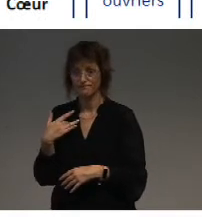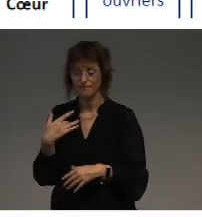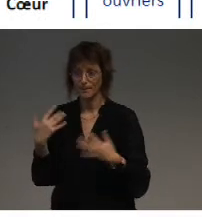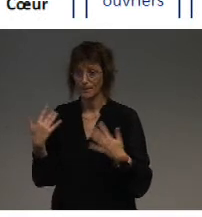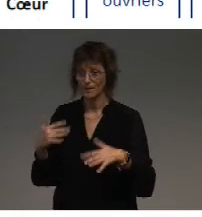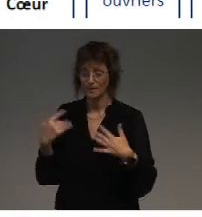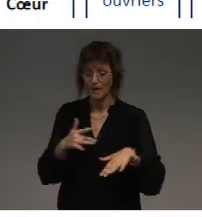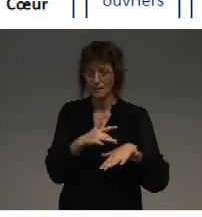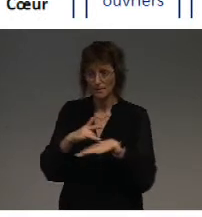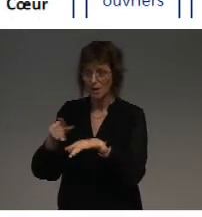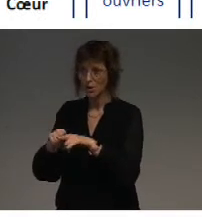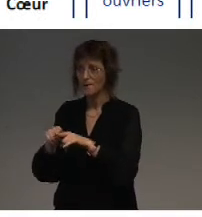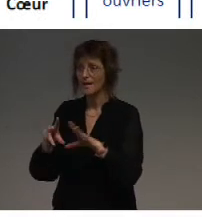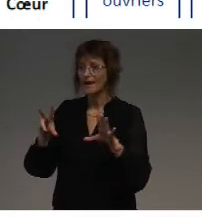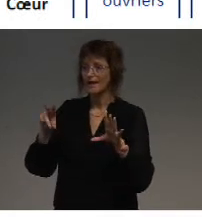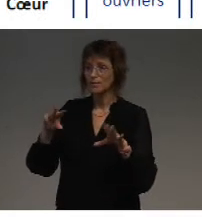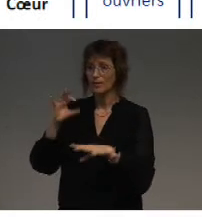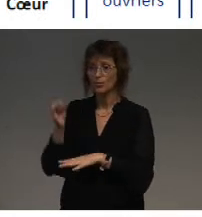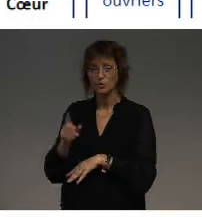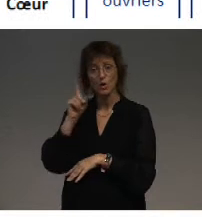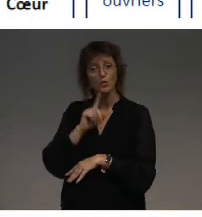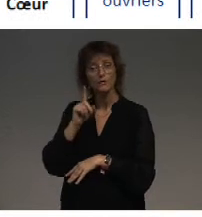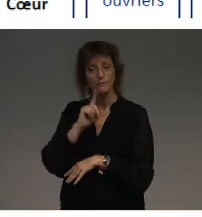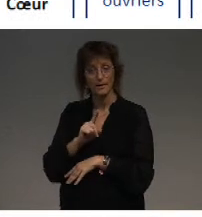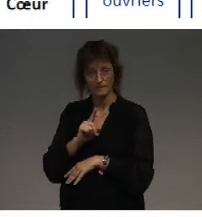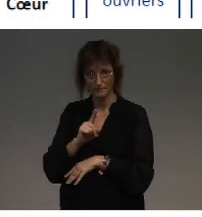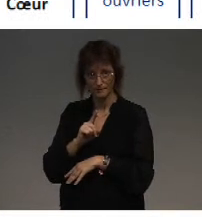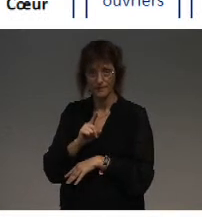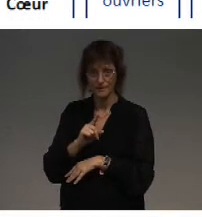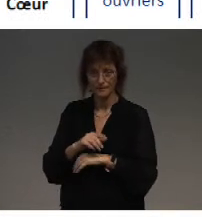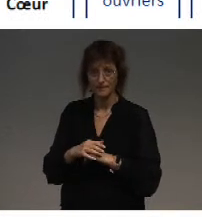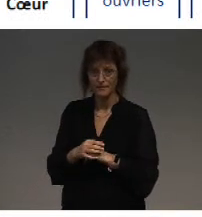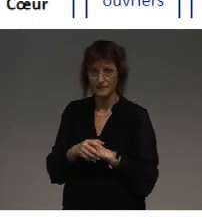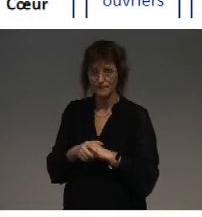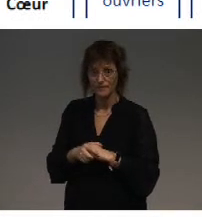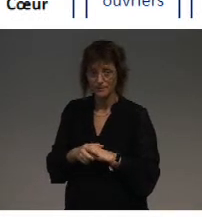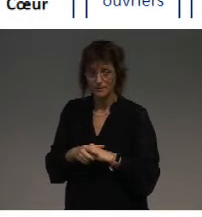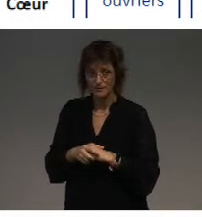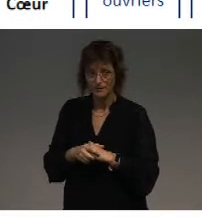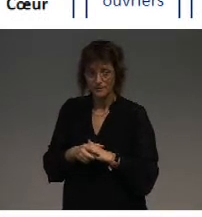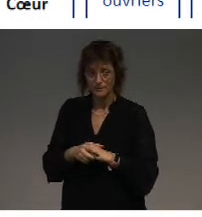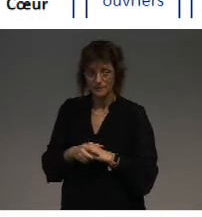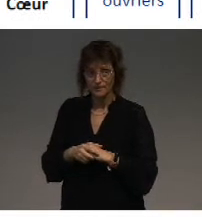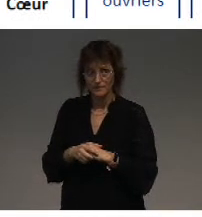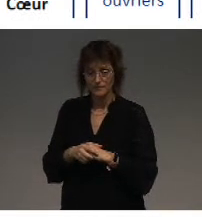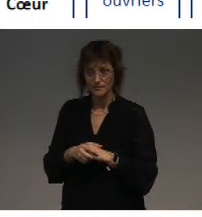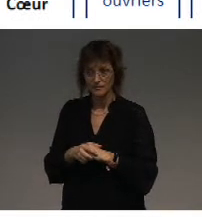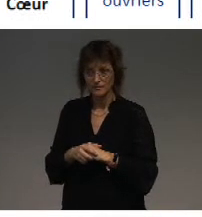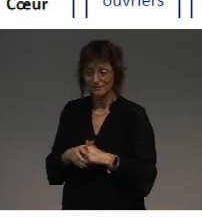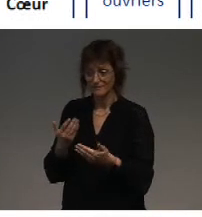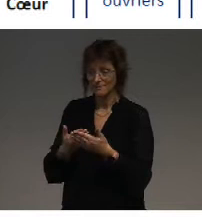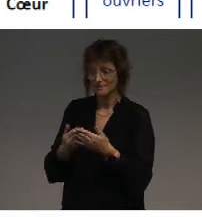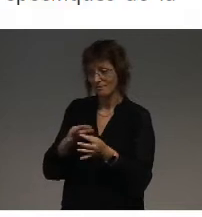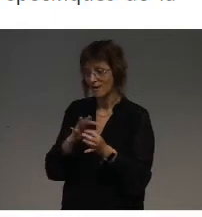avec 80% de femmes dans ce profil. Et donc voilà un peu les résultats